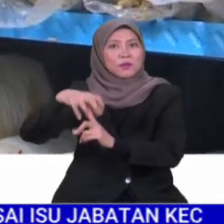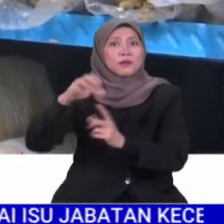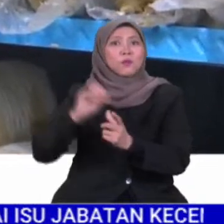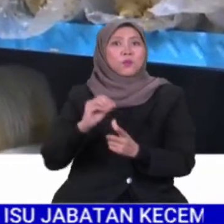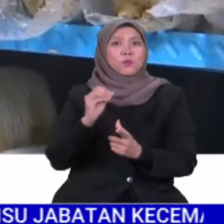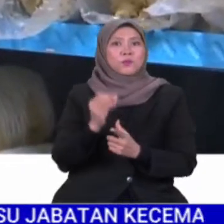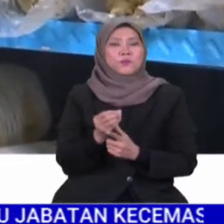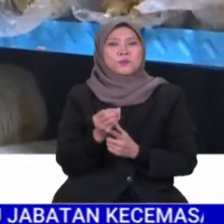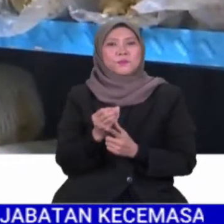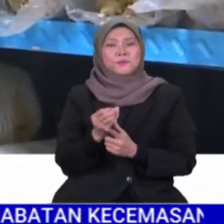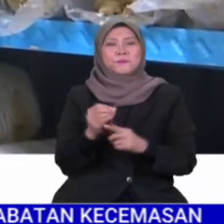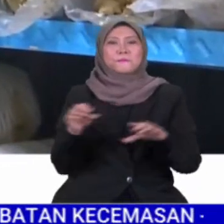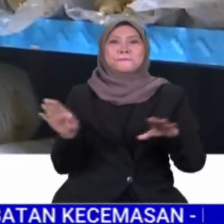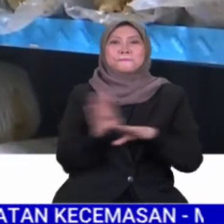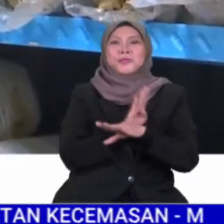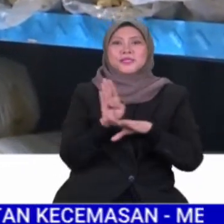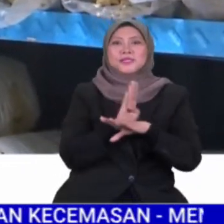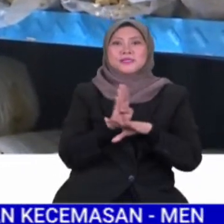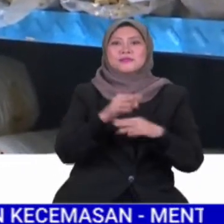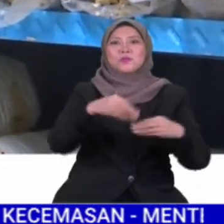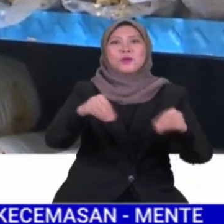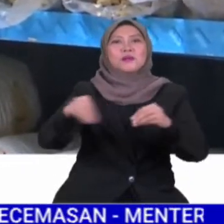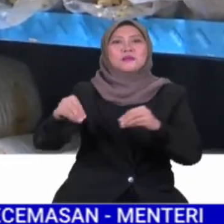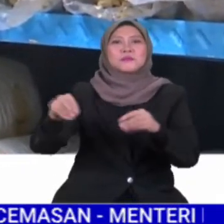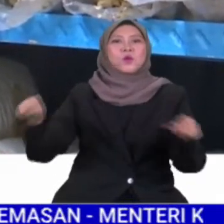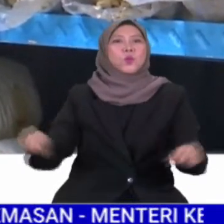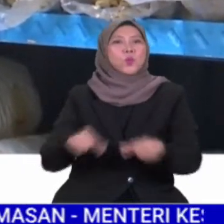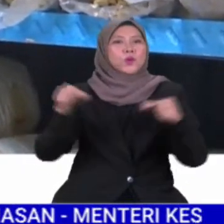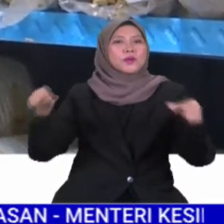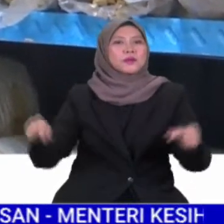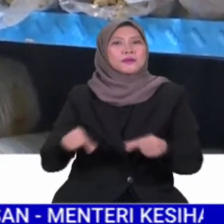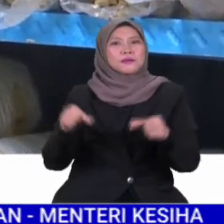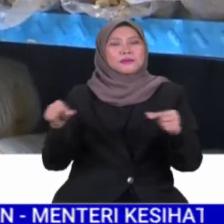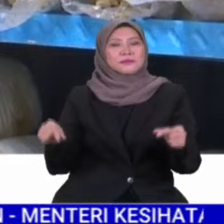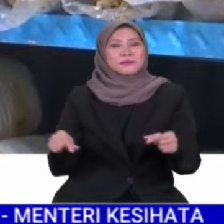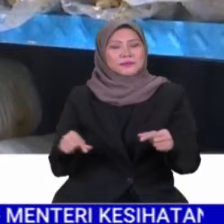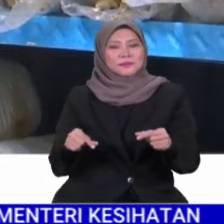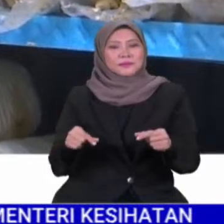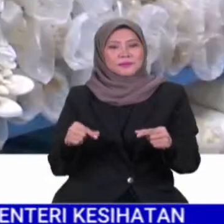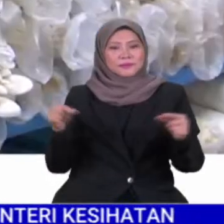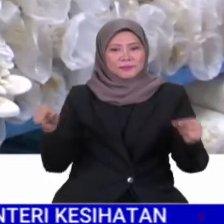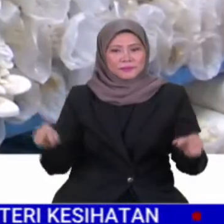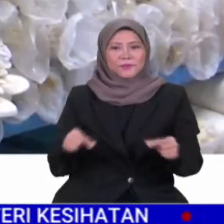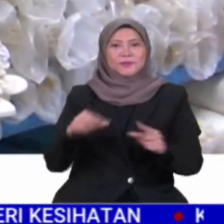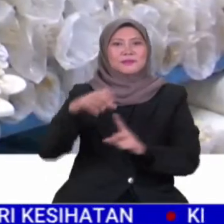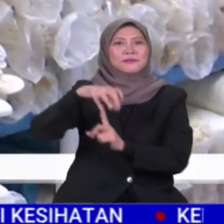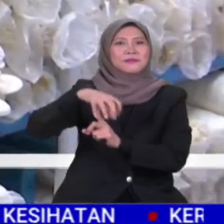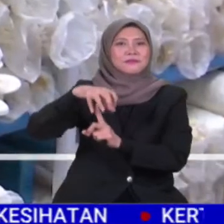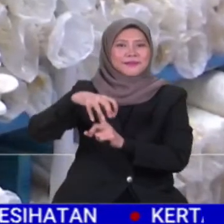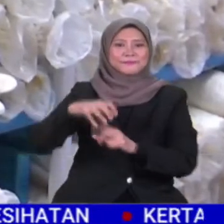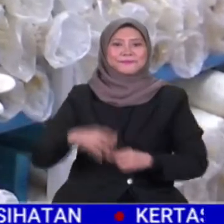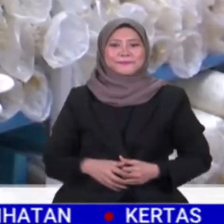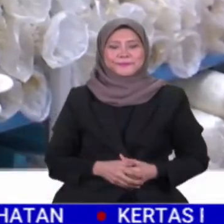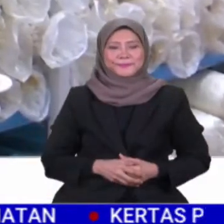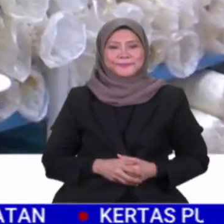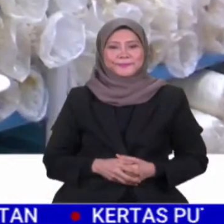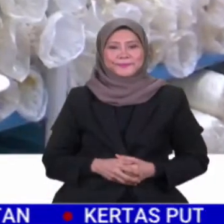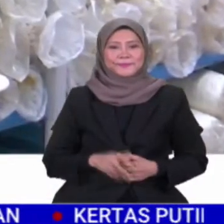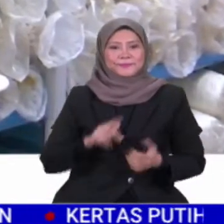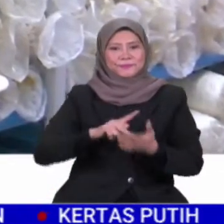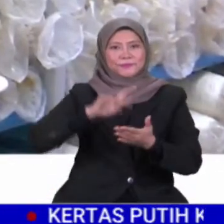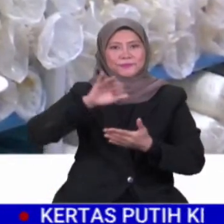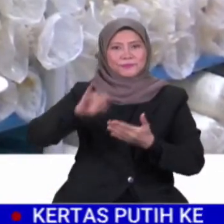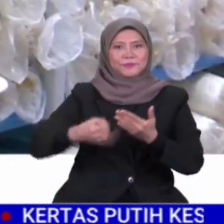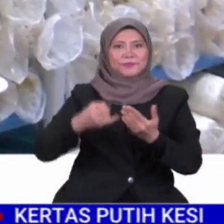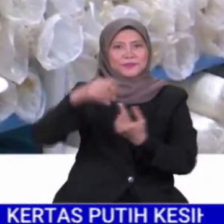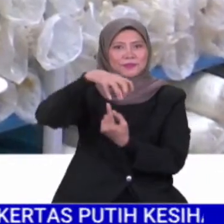ataupun mereka boleh buat berniaga kecil di tepi jalan macam goreng cendawan. Dengan projek cendawan